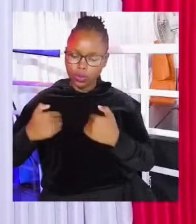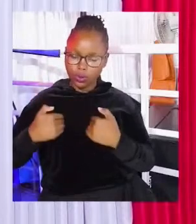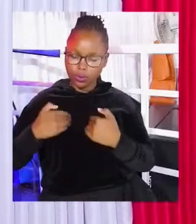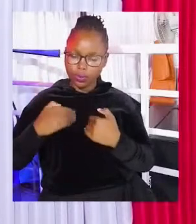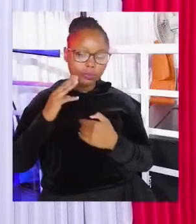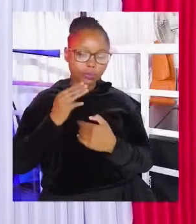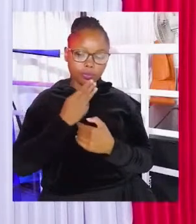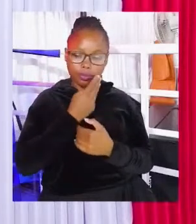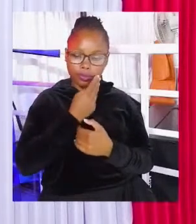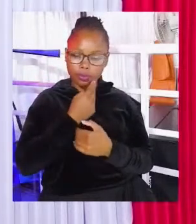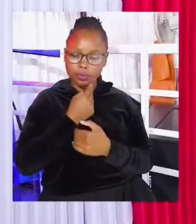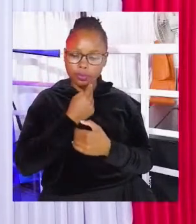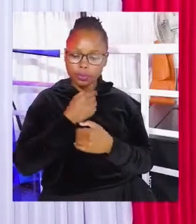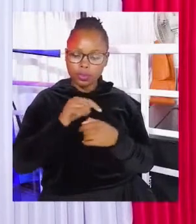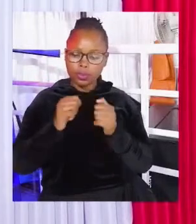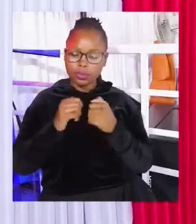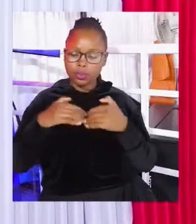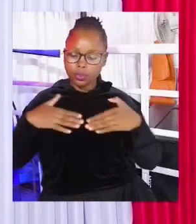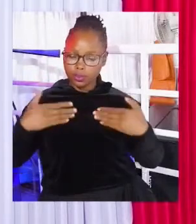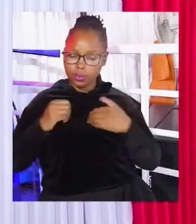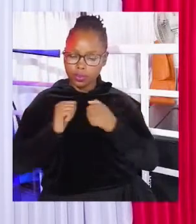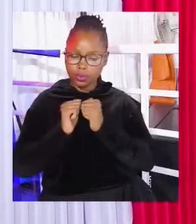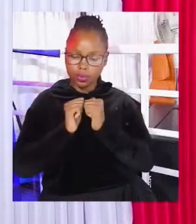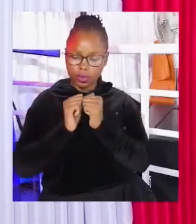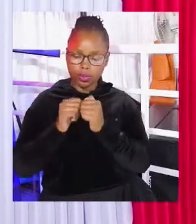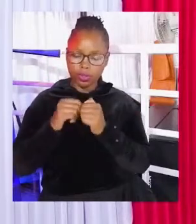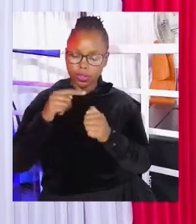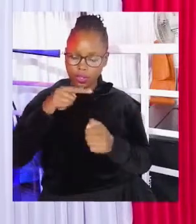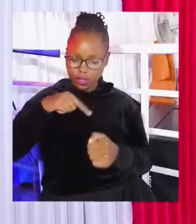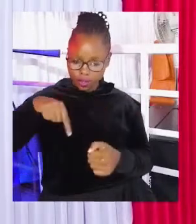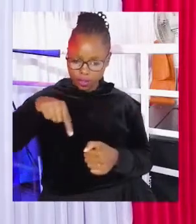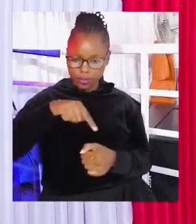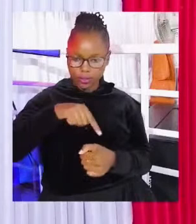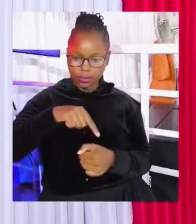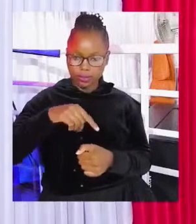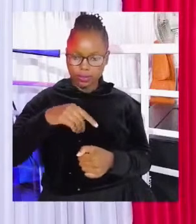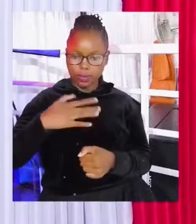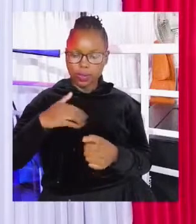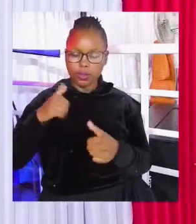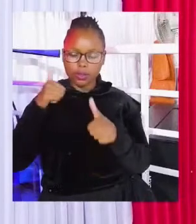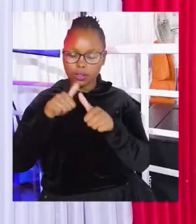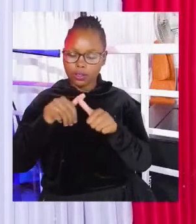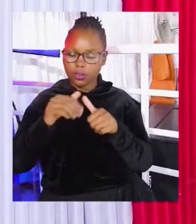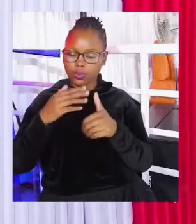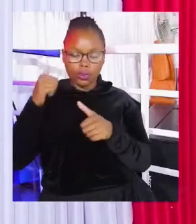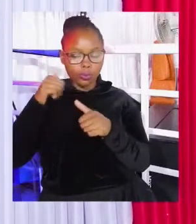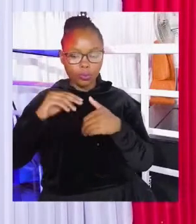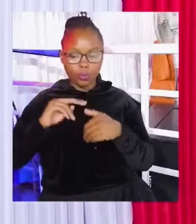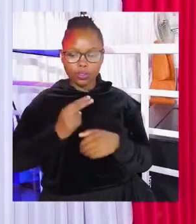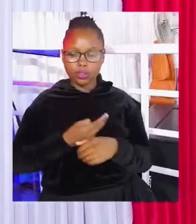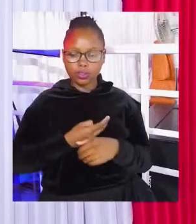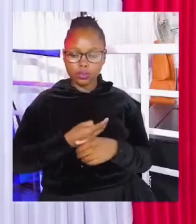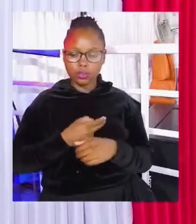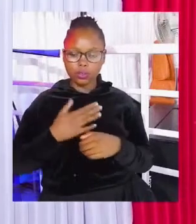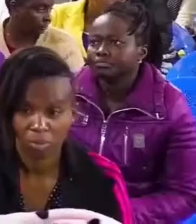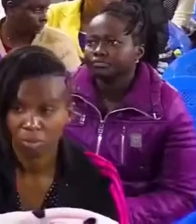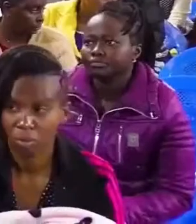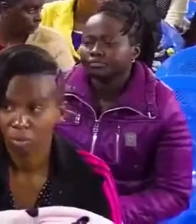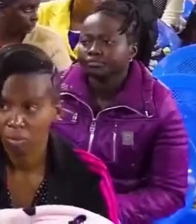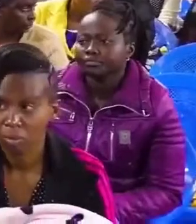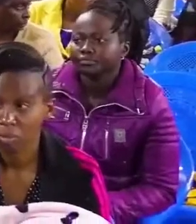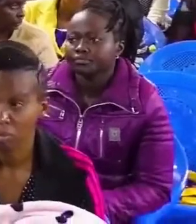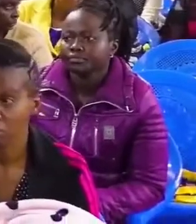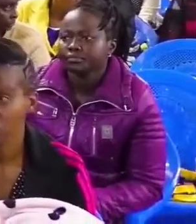nitwakena nigukorwo ri hamwe na ithwi nitwakena nigutoririkana Nituwakena gai